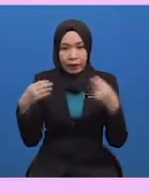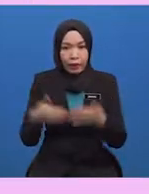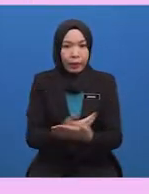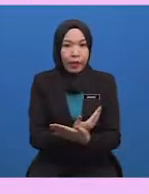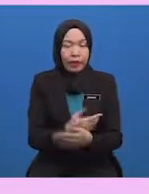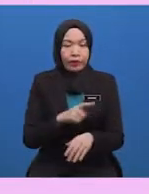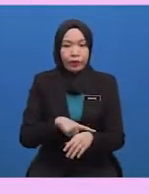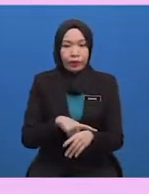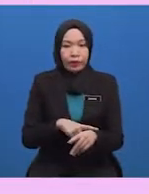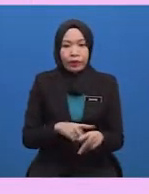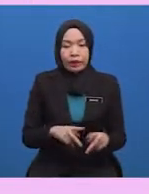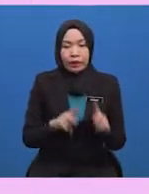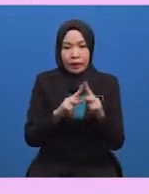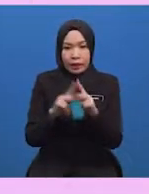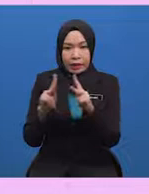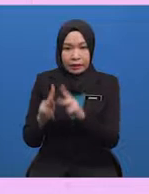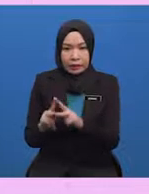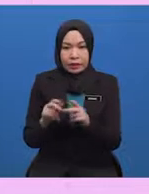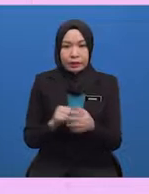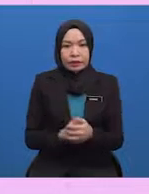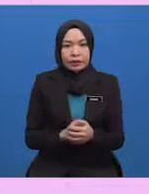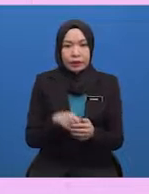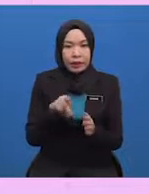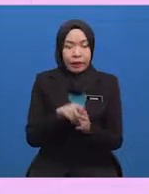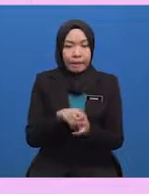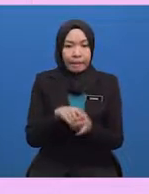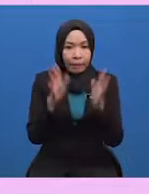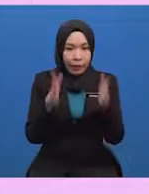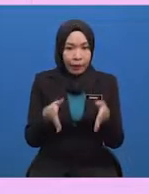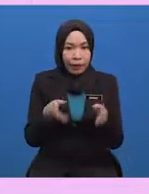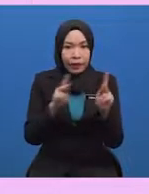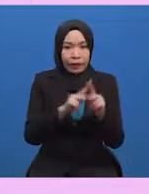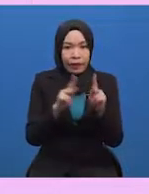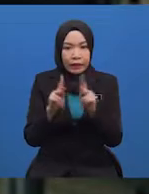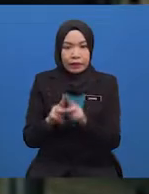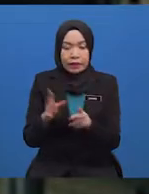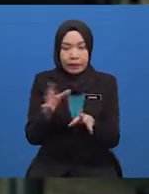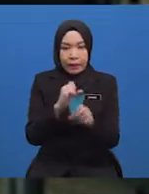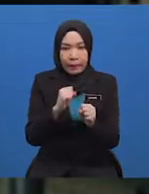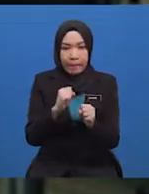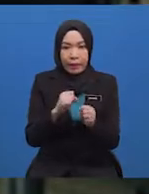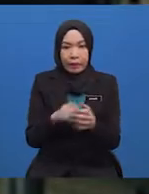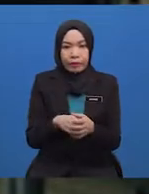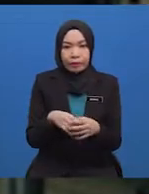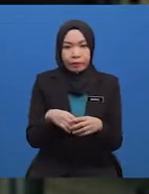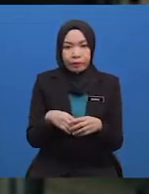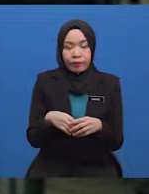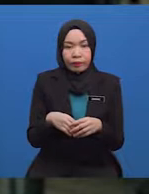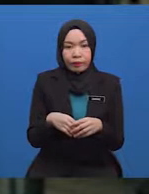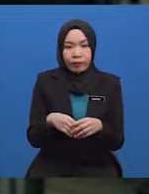penduduk desa bekerja dalam pelbagai bidang tradisi dan moden. Penggunaan